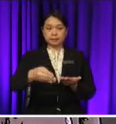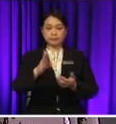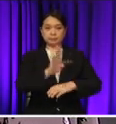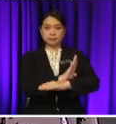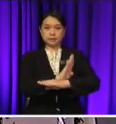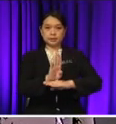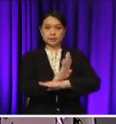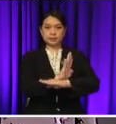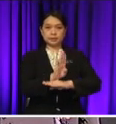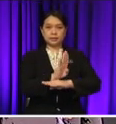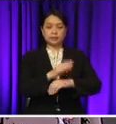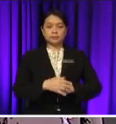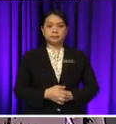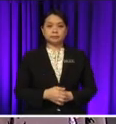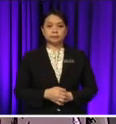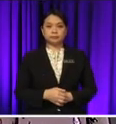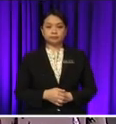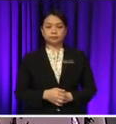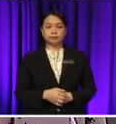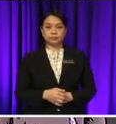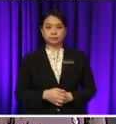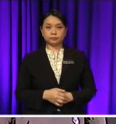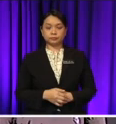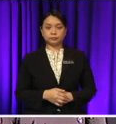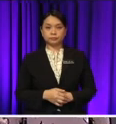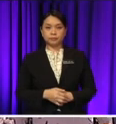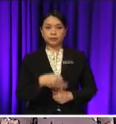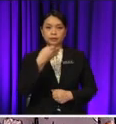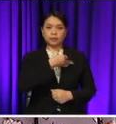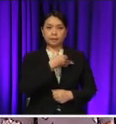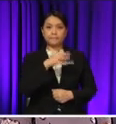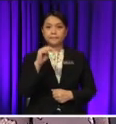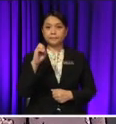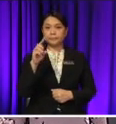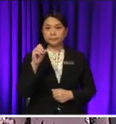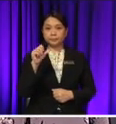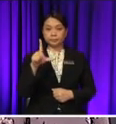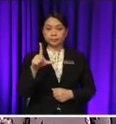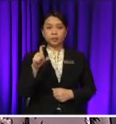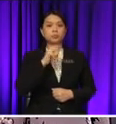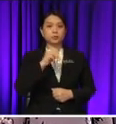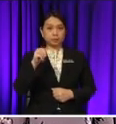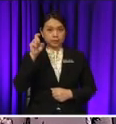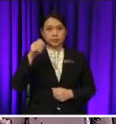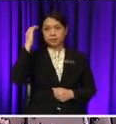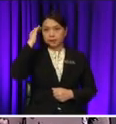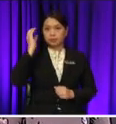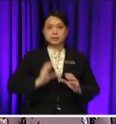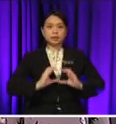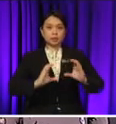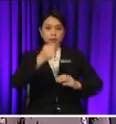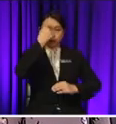untuk faedah atas modal faedah atas ambilan murid-murid perlu tahu rumus untuk mengira